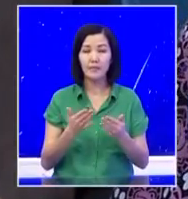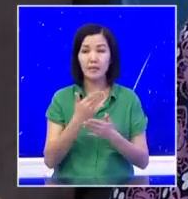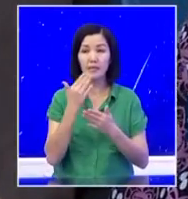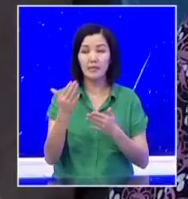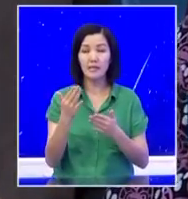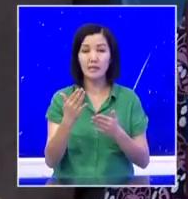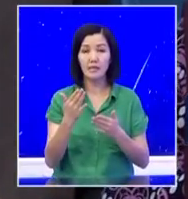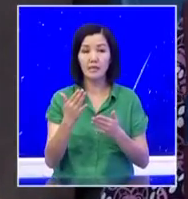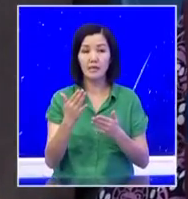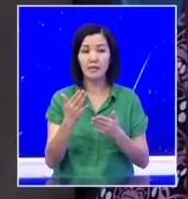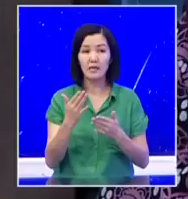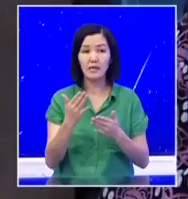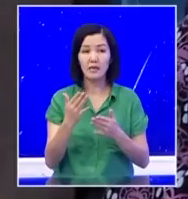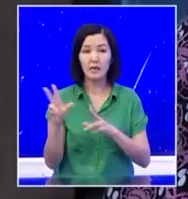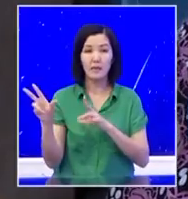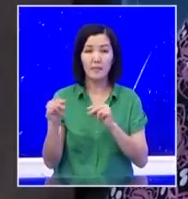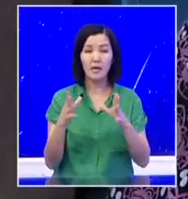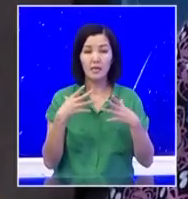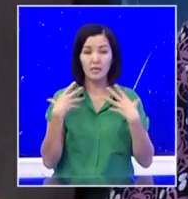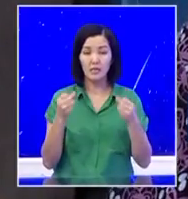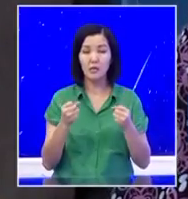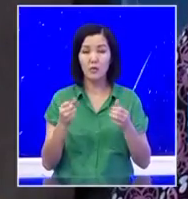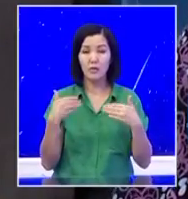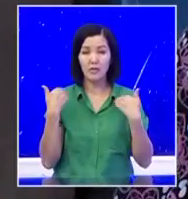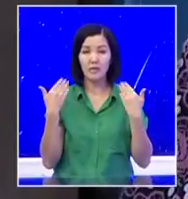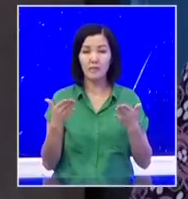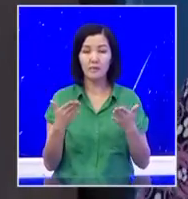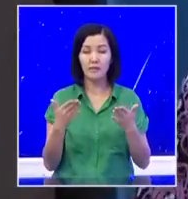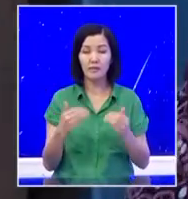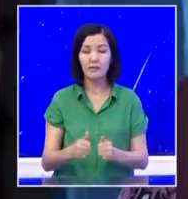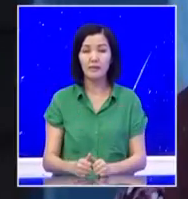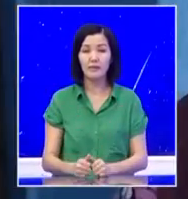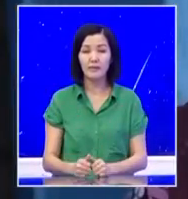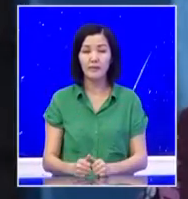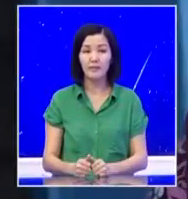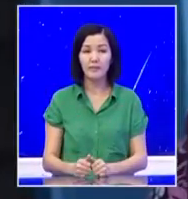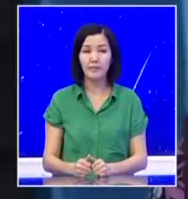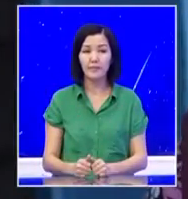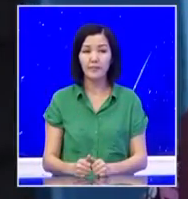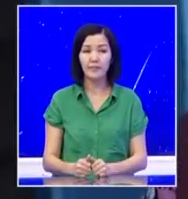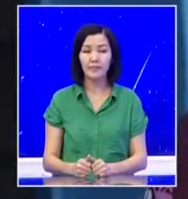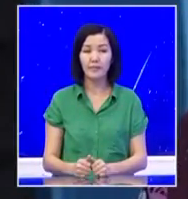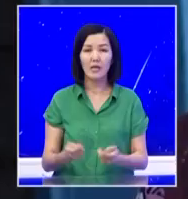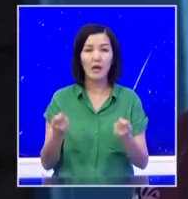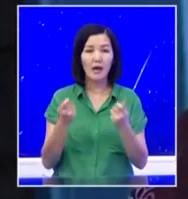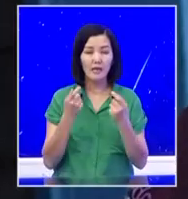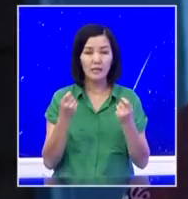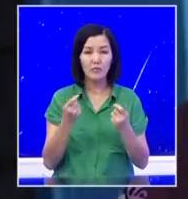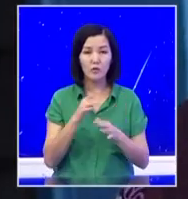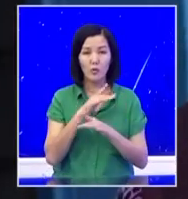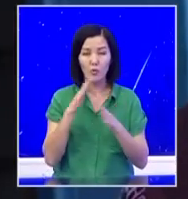біздің жасымызды берсін. Бейнетімізді бермесін, рахатымызды ғана берсін. Мына азда болса көптей